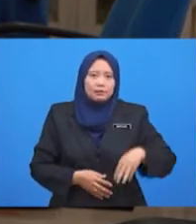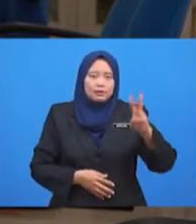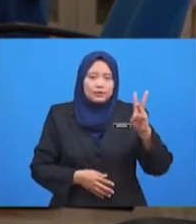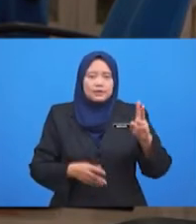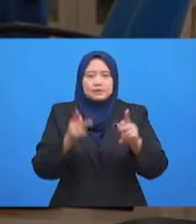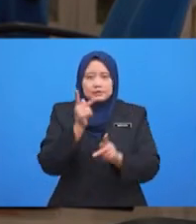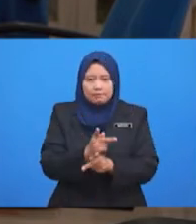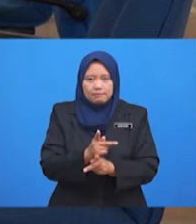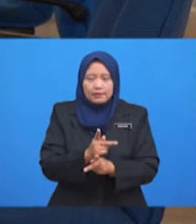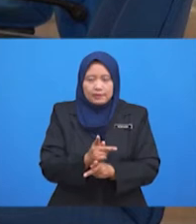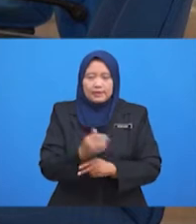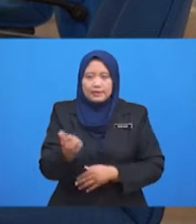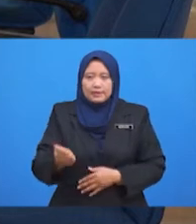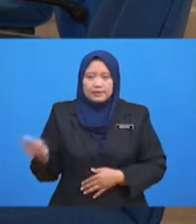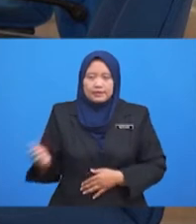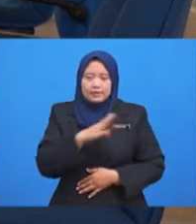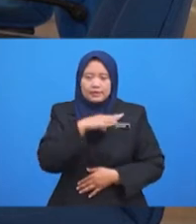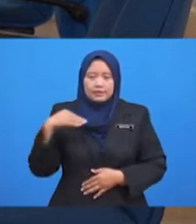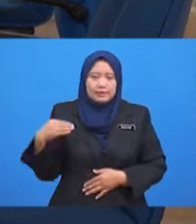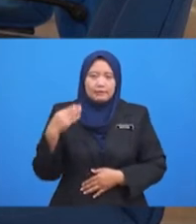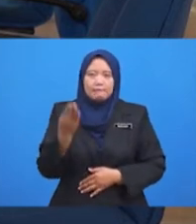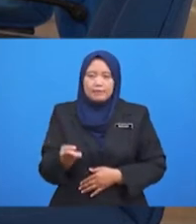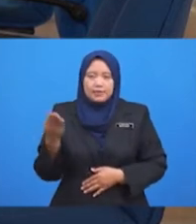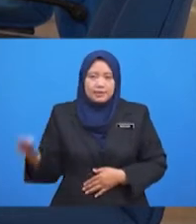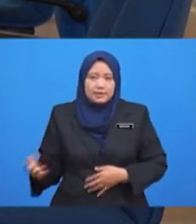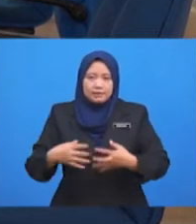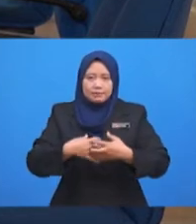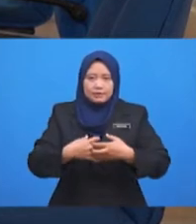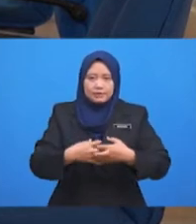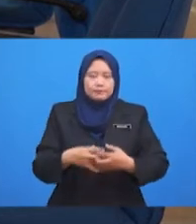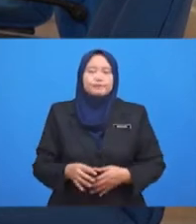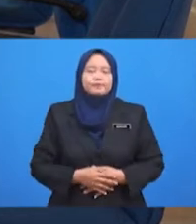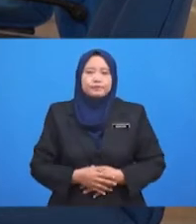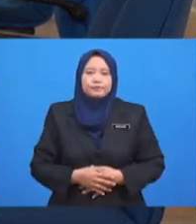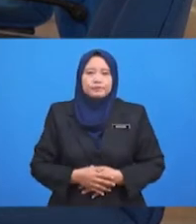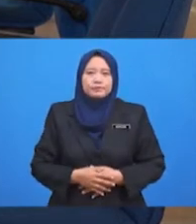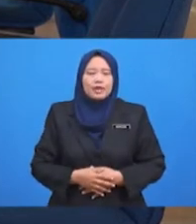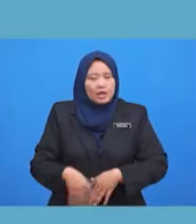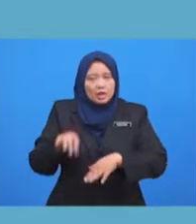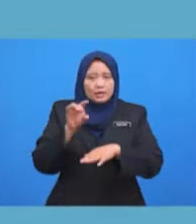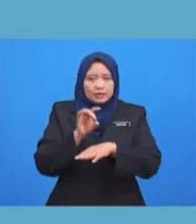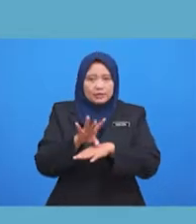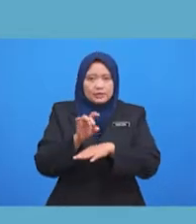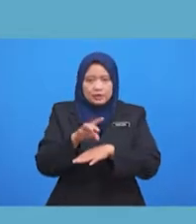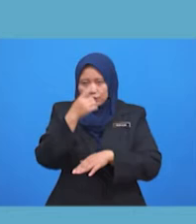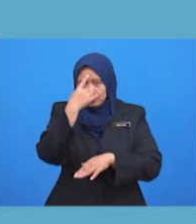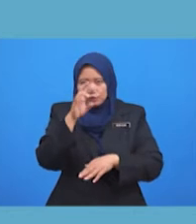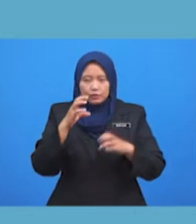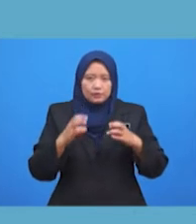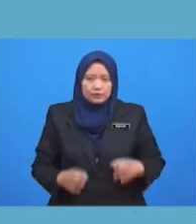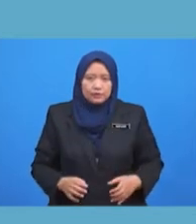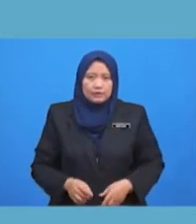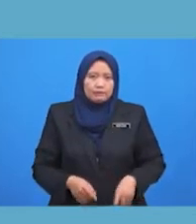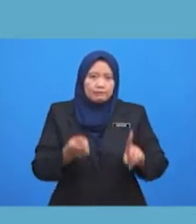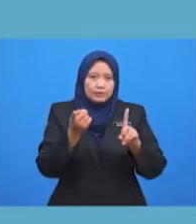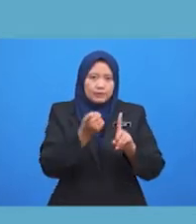bahan dan mesin. Antara nasihat yang boleh diberikan kepada pelanggan selepas melakukan rawatan. Yang